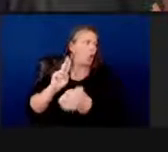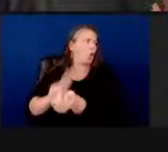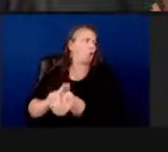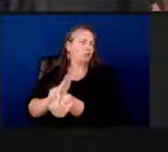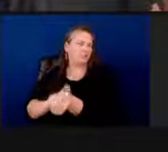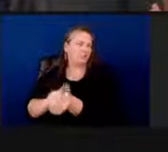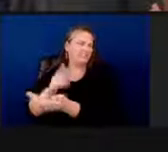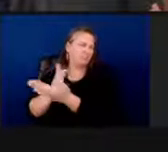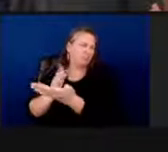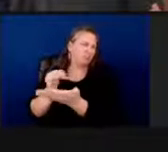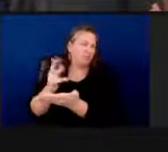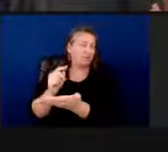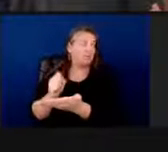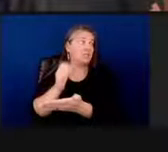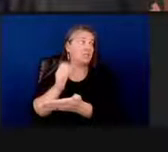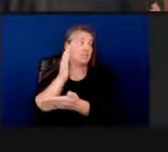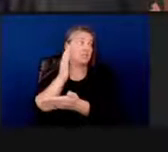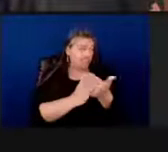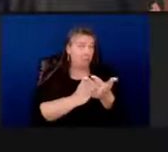كنا في الممرضات،